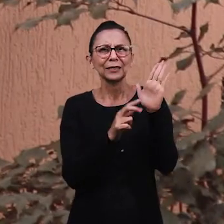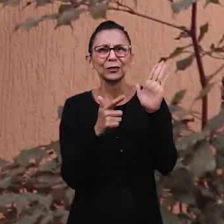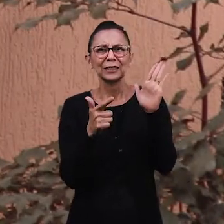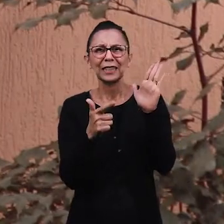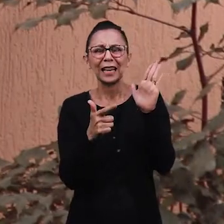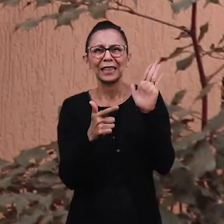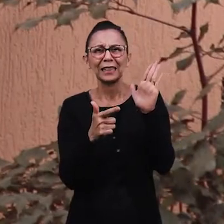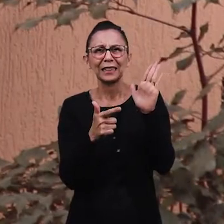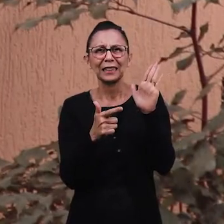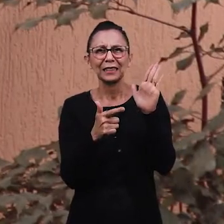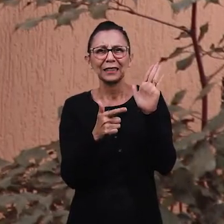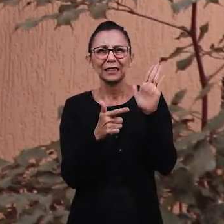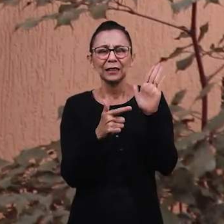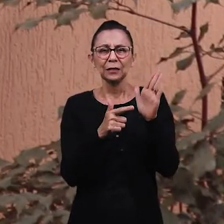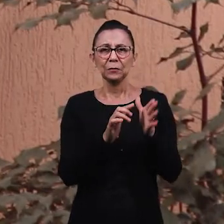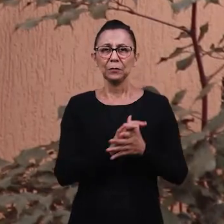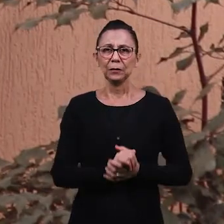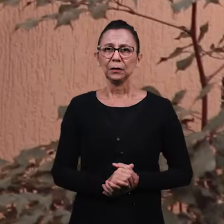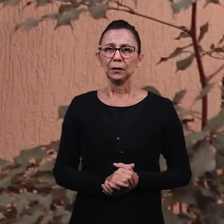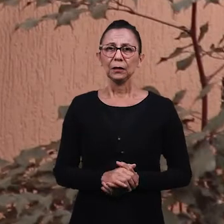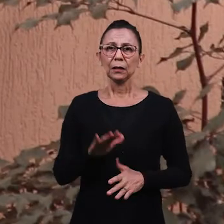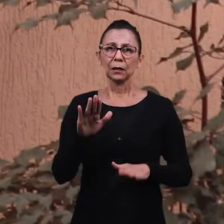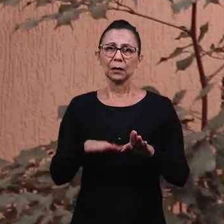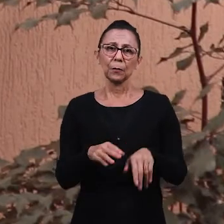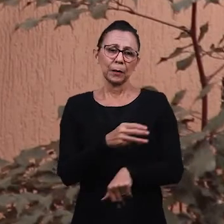faire ici, vous donner